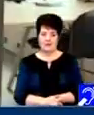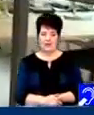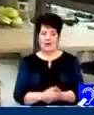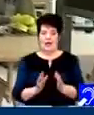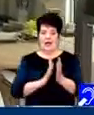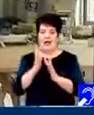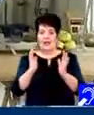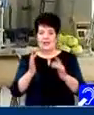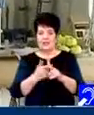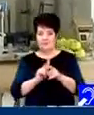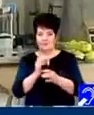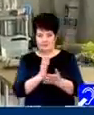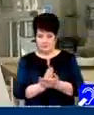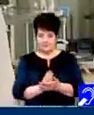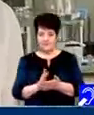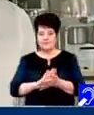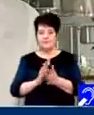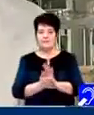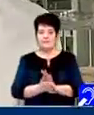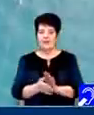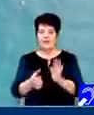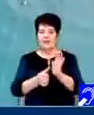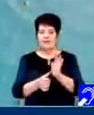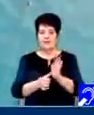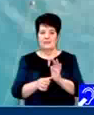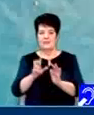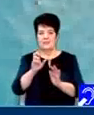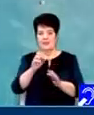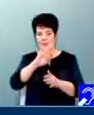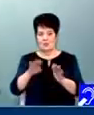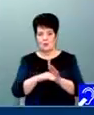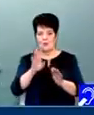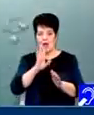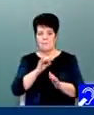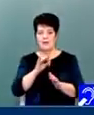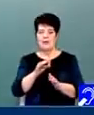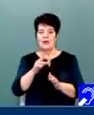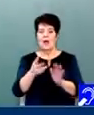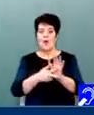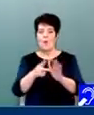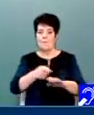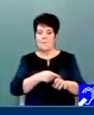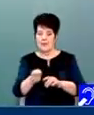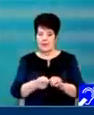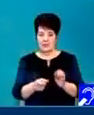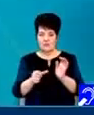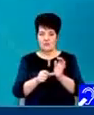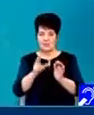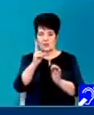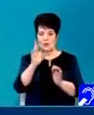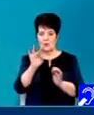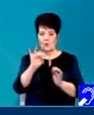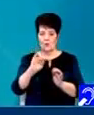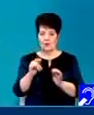Grădina lui Nemo, așa se numește sistemul alcătuit din 6 biosfere aflate sub apă la 8 metri adâncime. Sunt de fapt 6 corturi